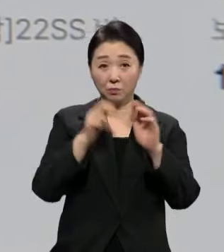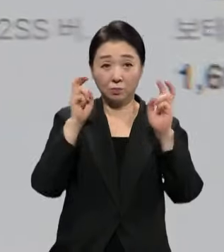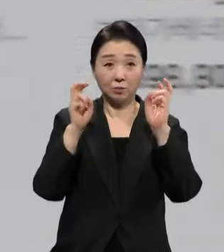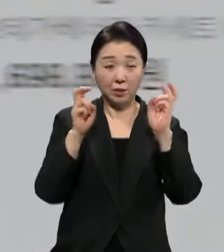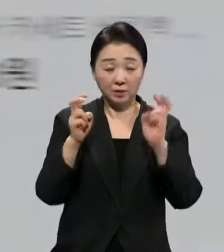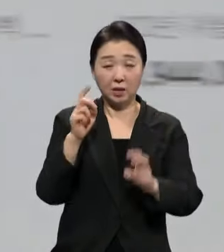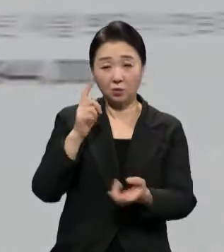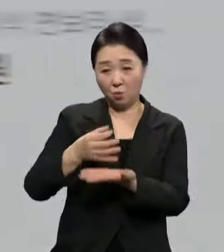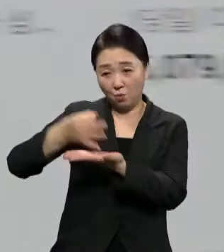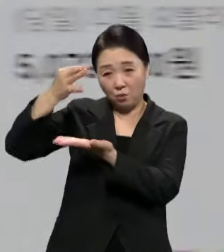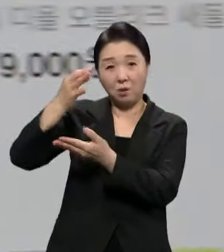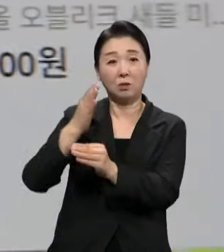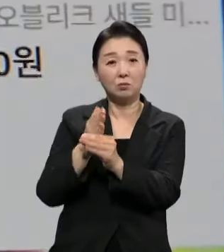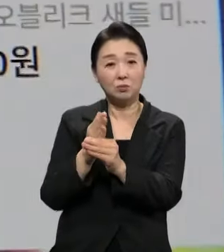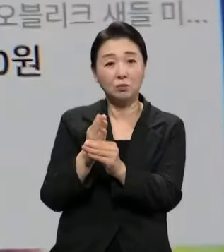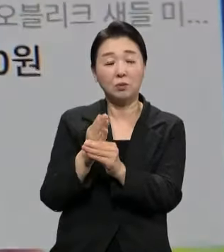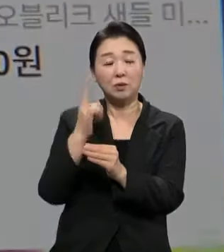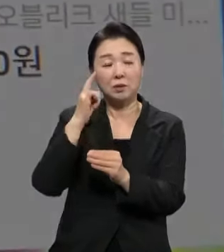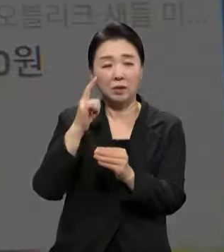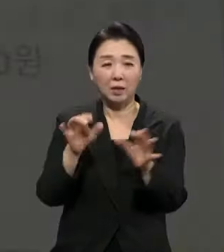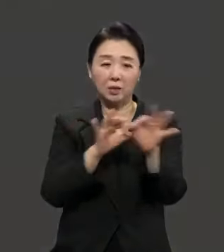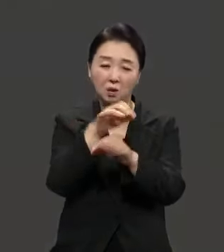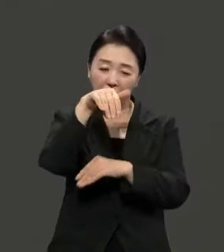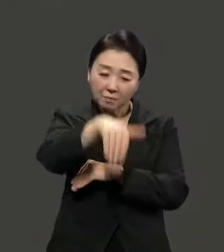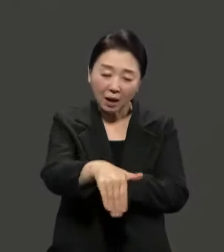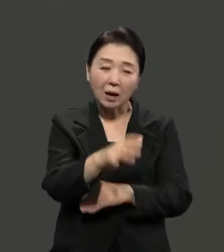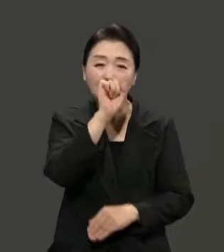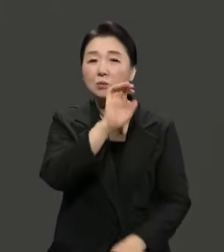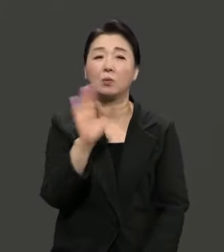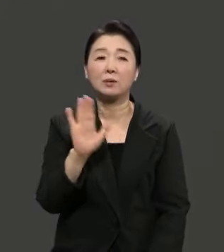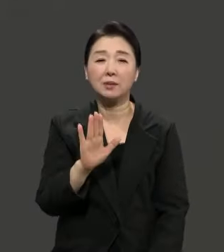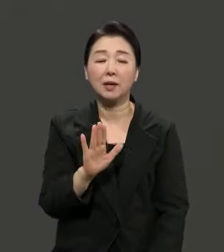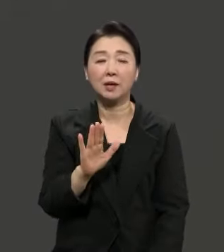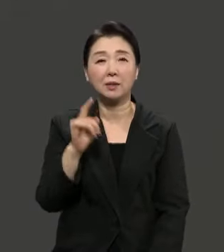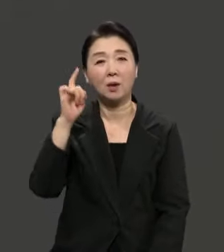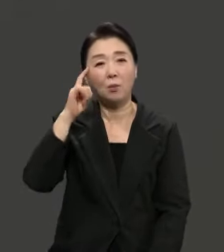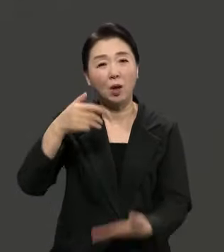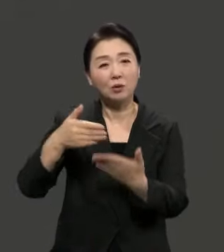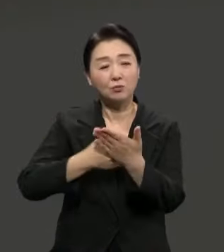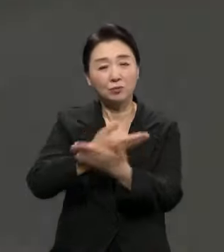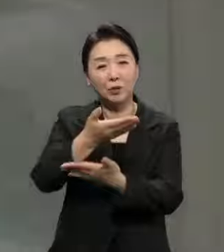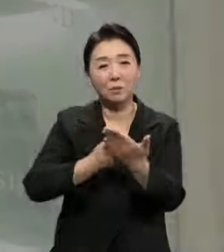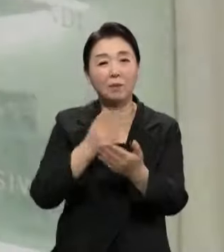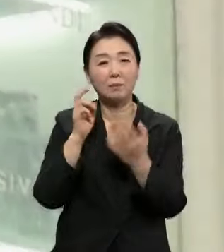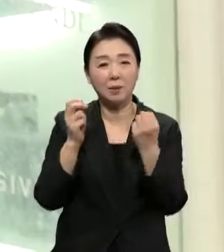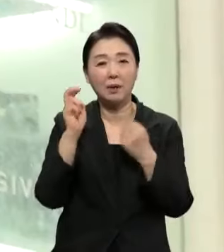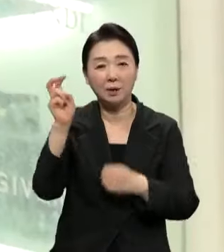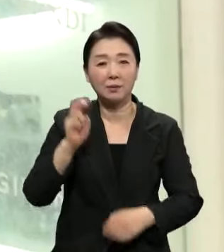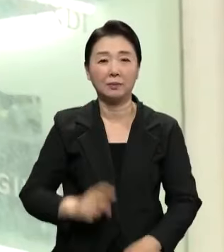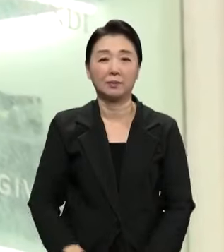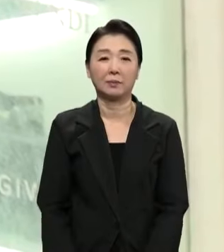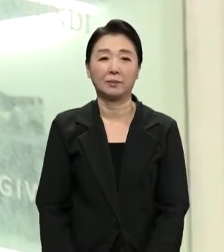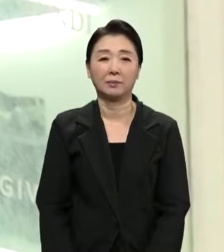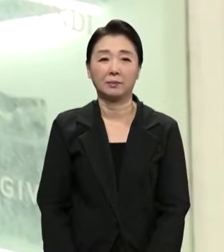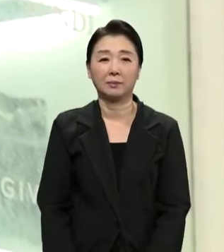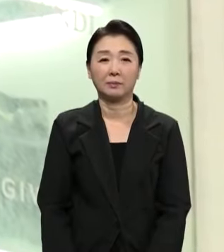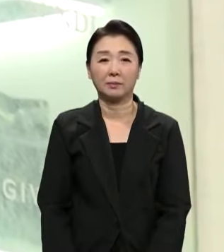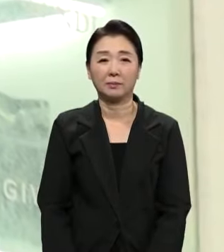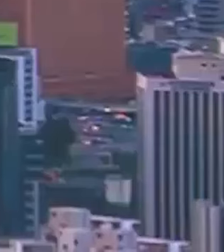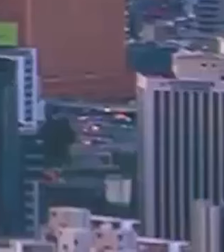잇따라 가격을 올린 데다 내수 침체까지 겹치면서 당분간 이런 추세는 이어질 전망입니다. JTBC